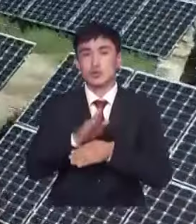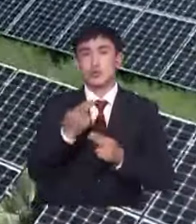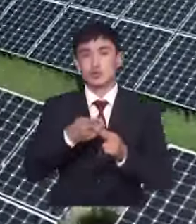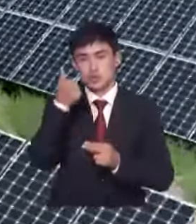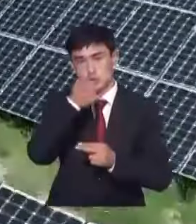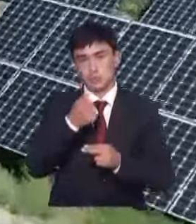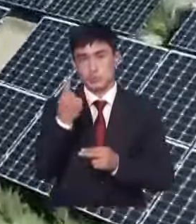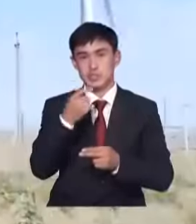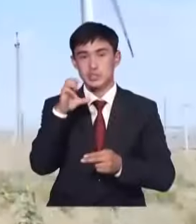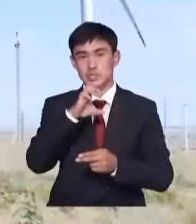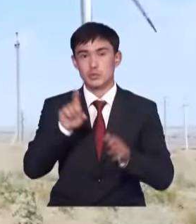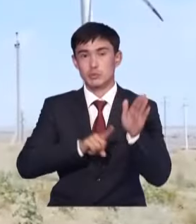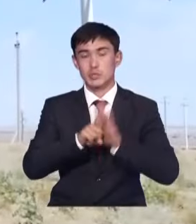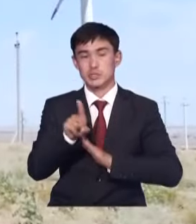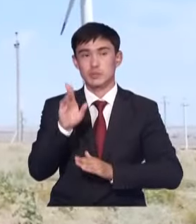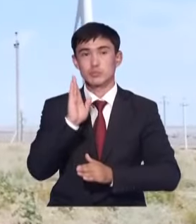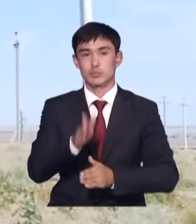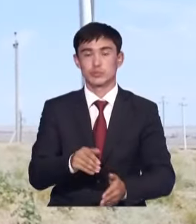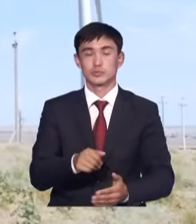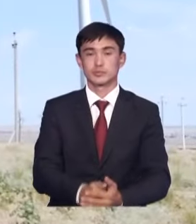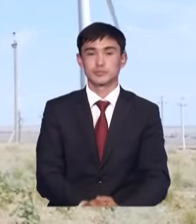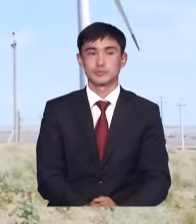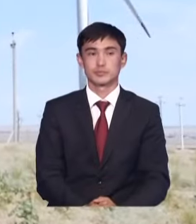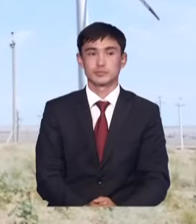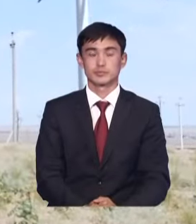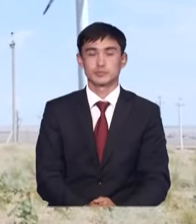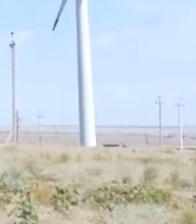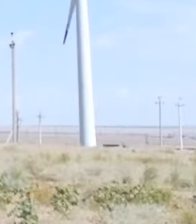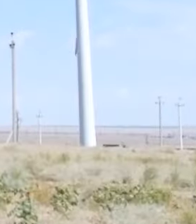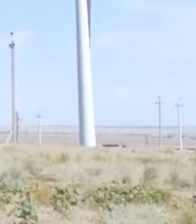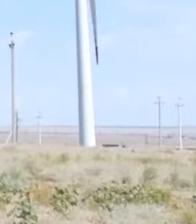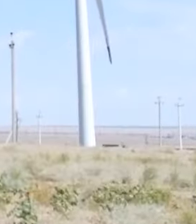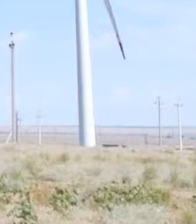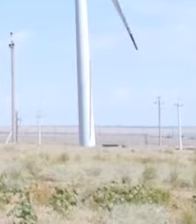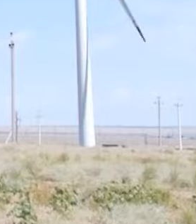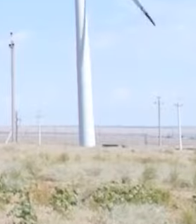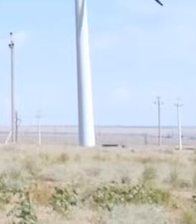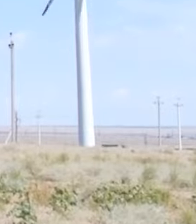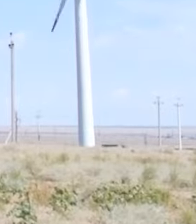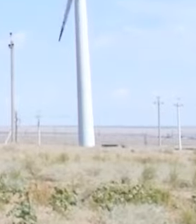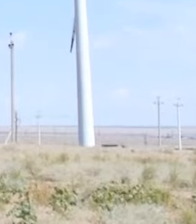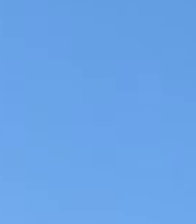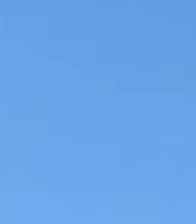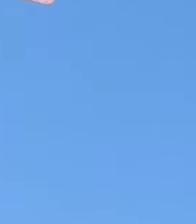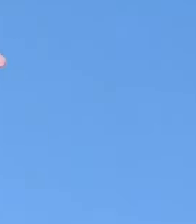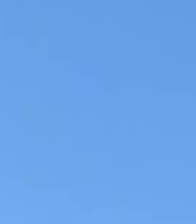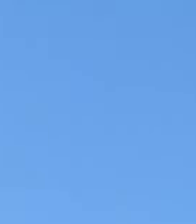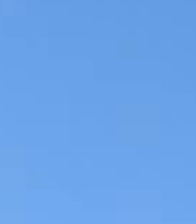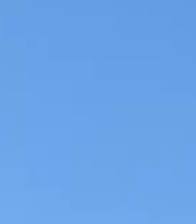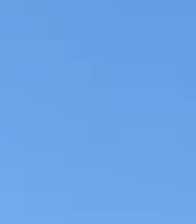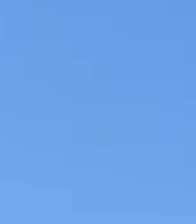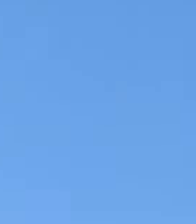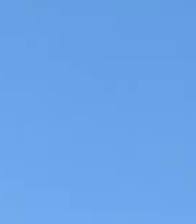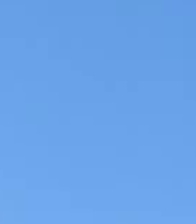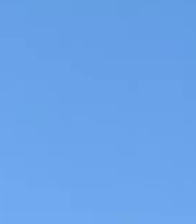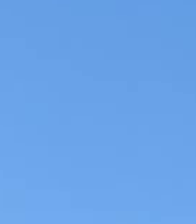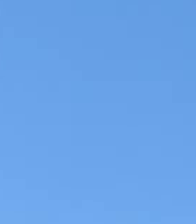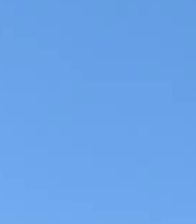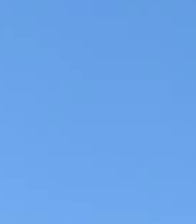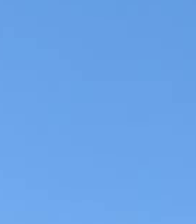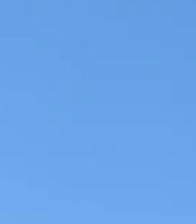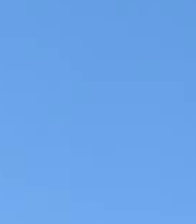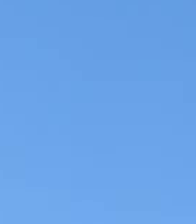1 қыркүйегінен бастап қолданысқа енгізіледі. Ел жаңалықтарын ғаламтор желісінен дайындаған Мұхит Тоқтасын, Нұрай Базархан, Жетісу